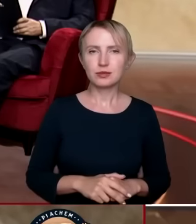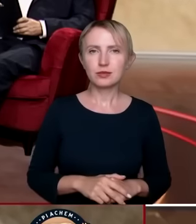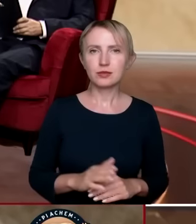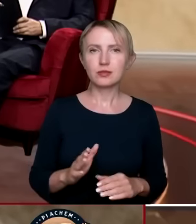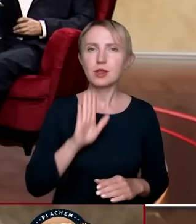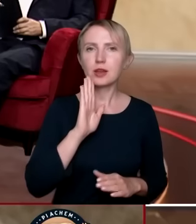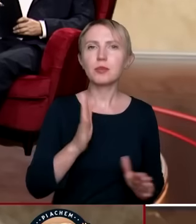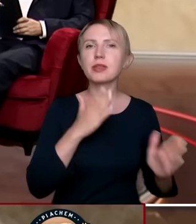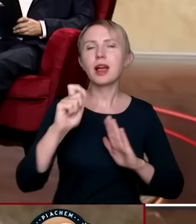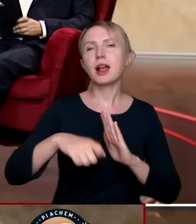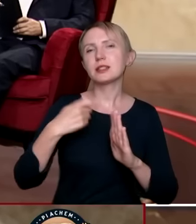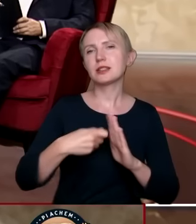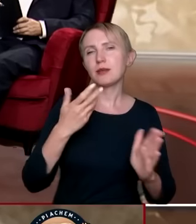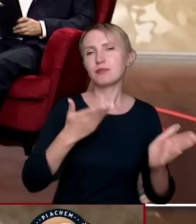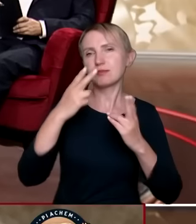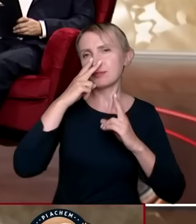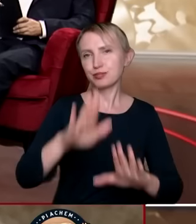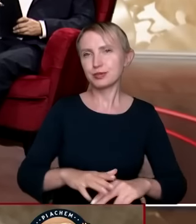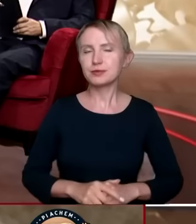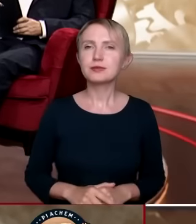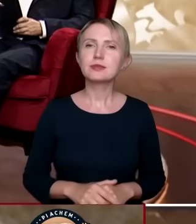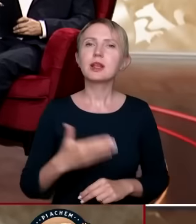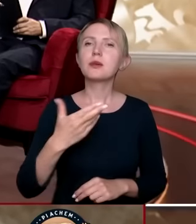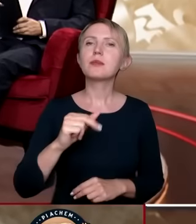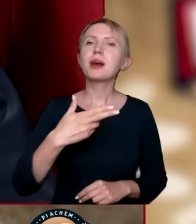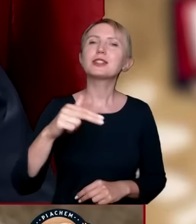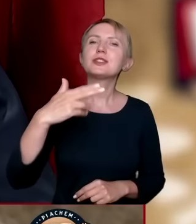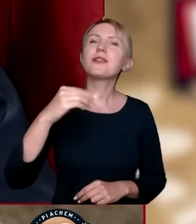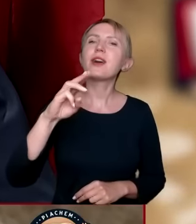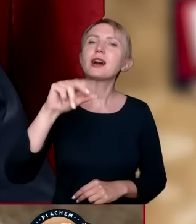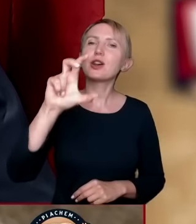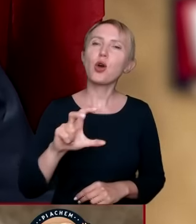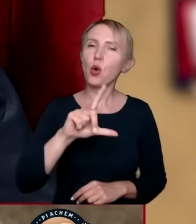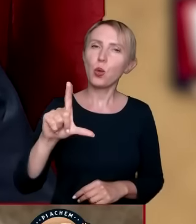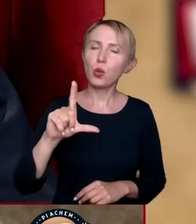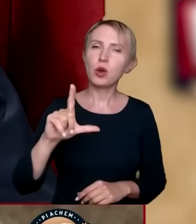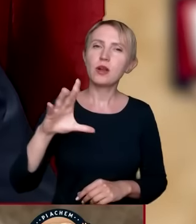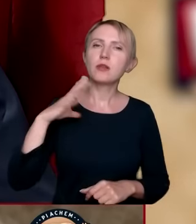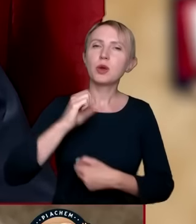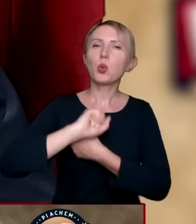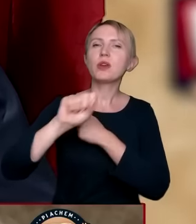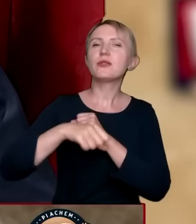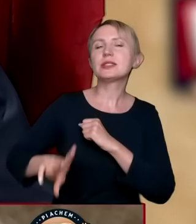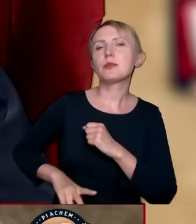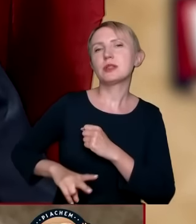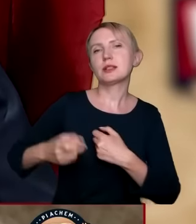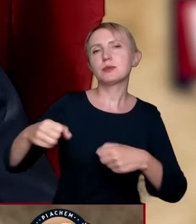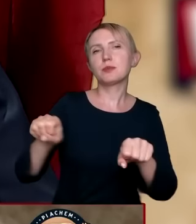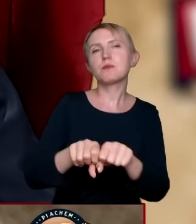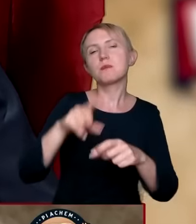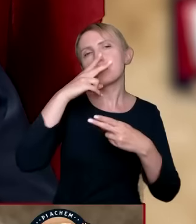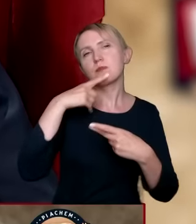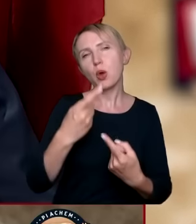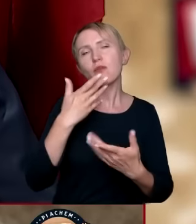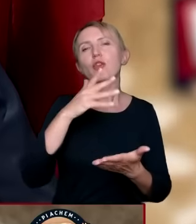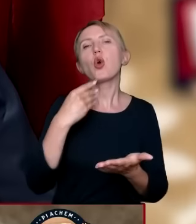materiał poprosimy. Wypuśćmy następny materiał. Marcin Warchoł, były wiceminister sprawiedliwości, o tym jakie mogą być koszty